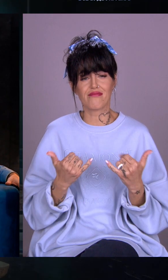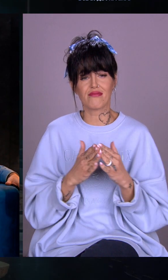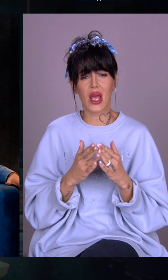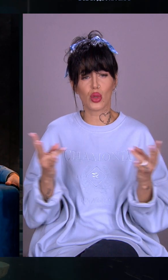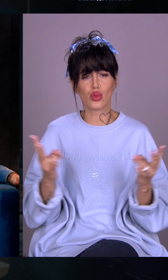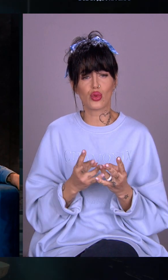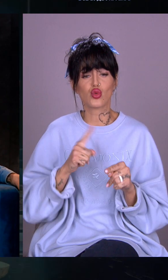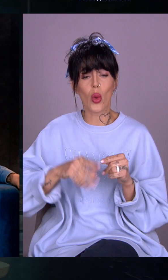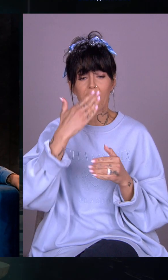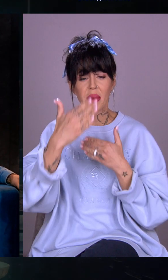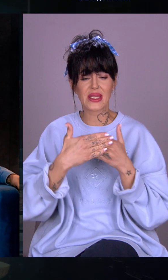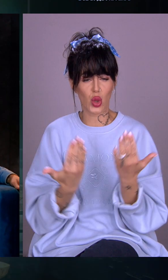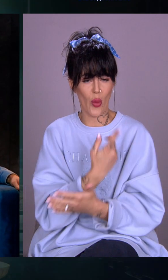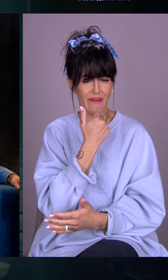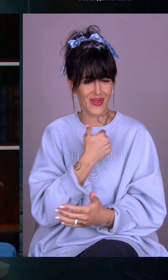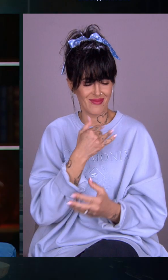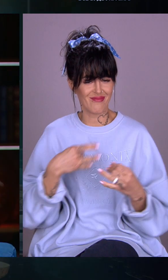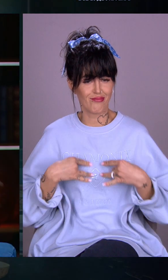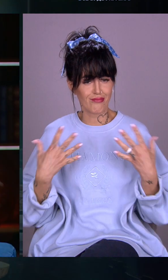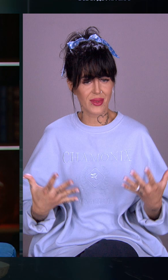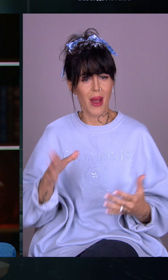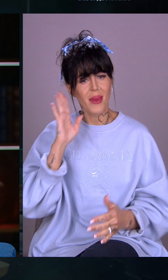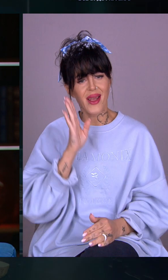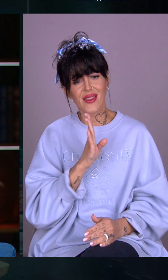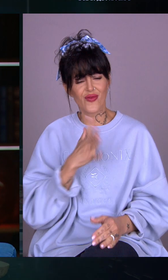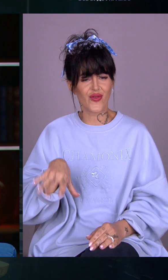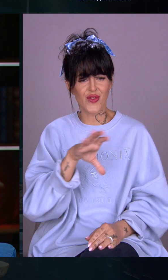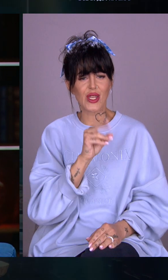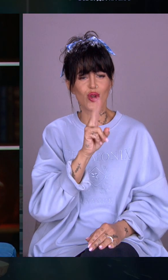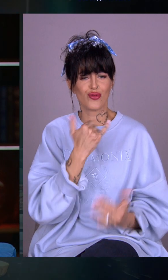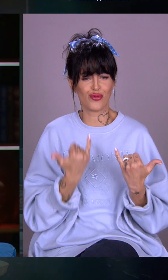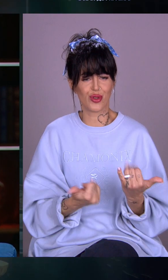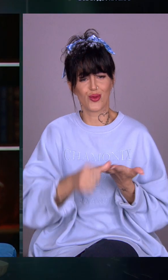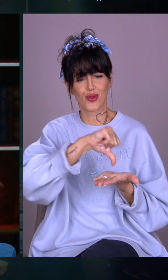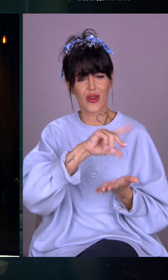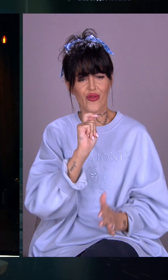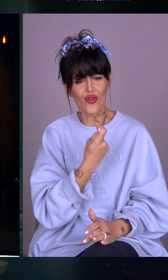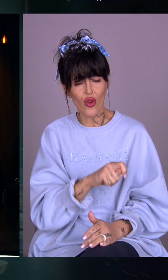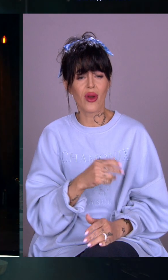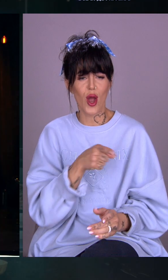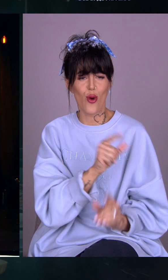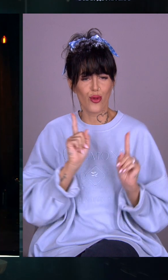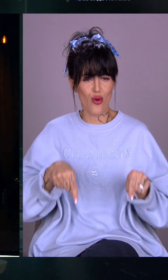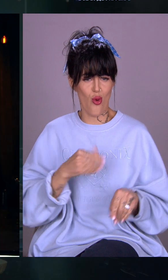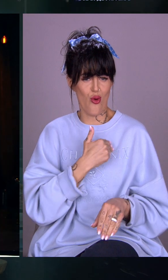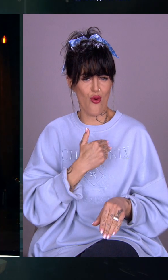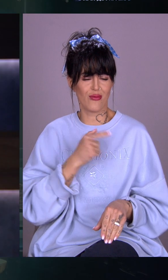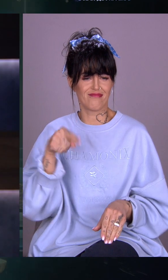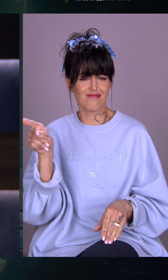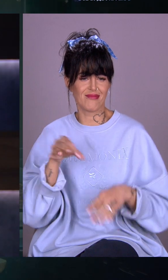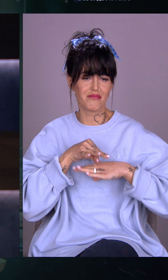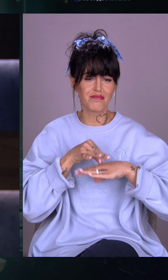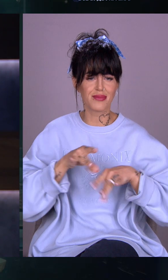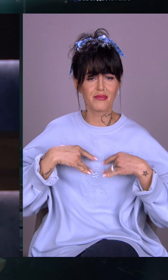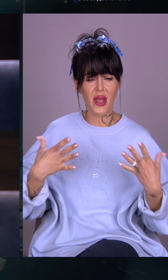будуть новорічні свята, а хлопці ж на фронті, дівчата, вони ж теж люблять трошки святкувати. І з якимись такими концертами, Юра може з нами